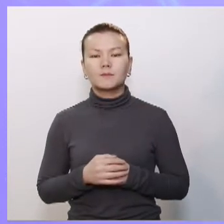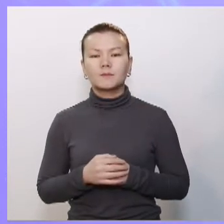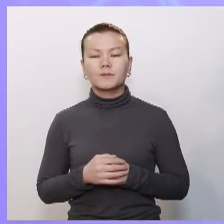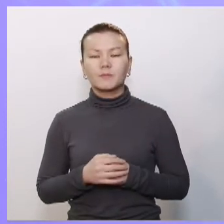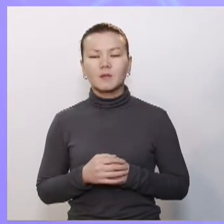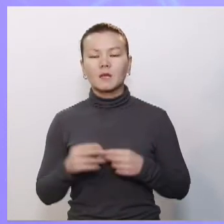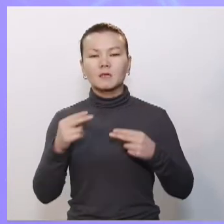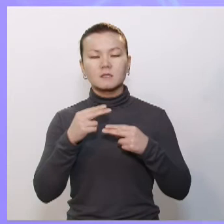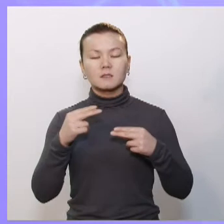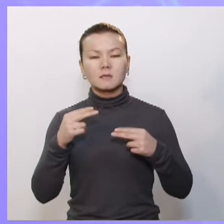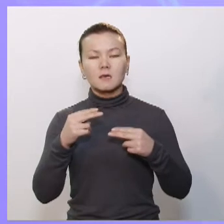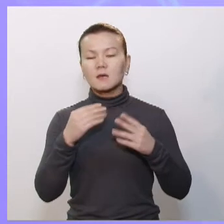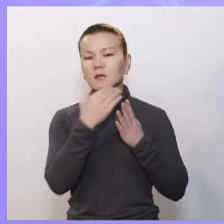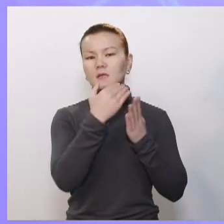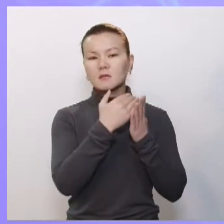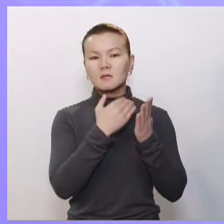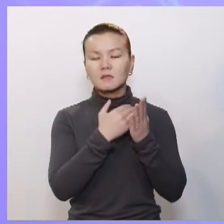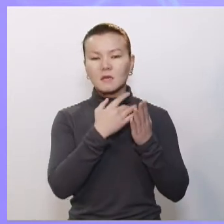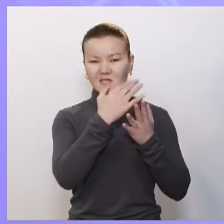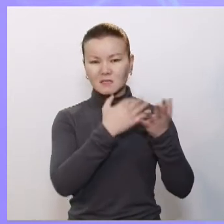Текст эмне жөнүндө болгонун түшүндүңөрбү?